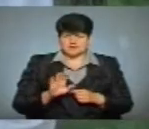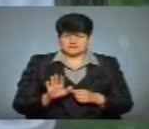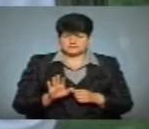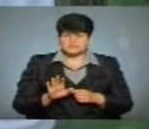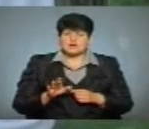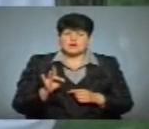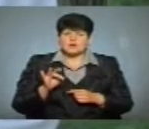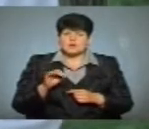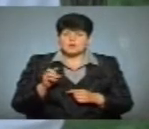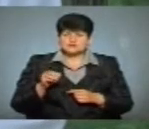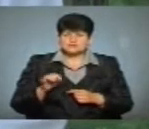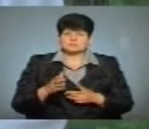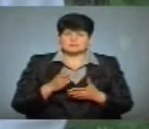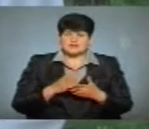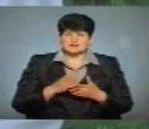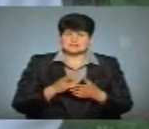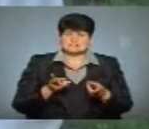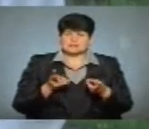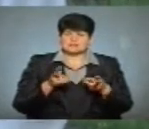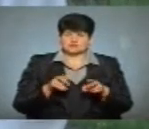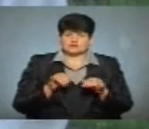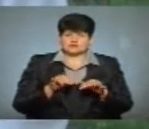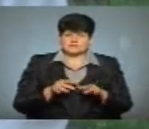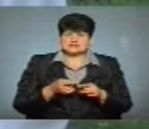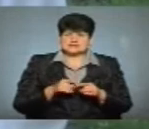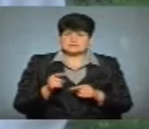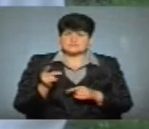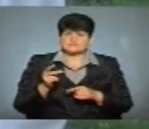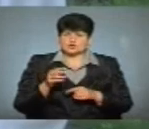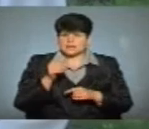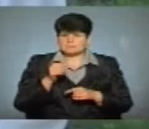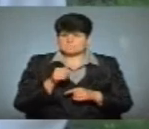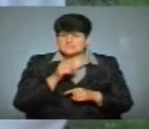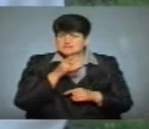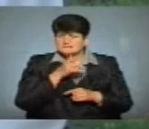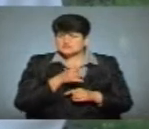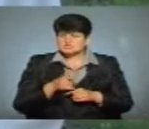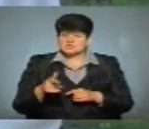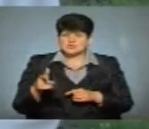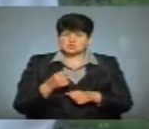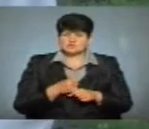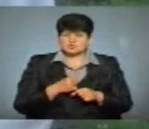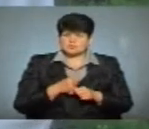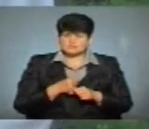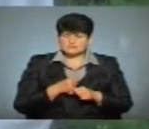Розчин має залишкову дію. Залишкова дія – це 1,5 місяці від часу оброблення препарату.